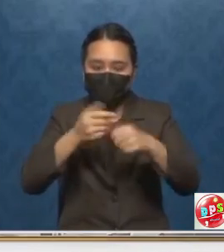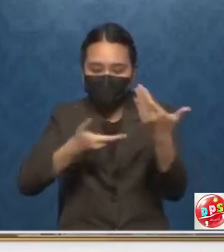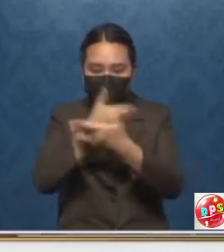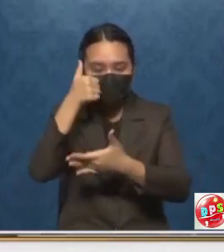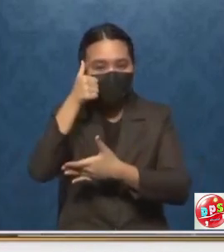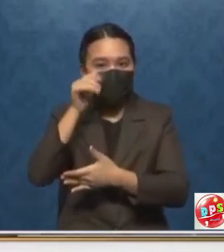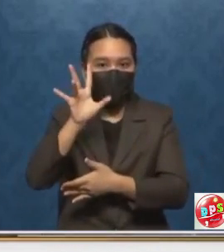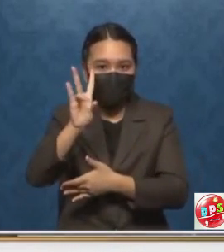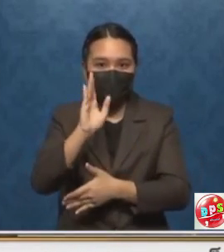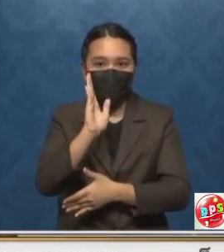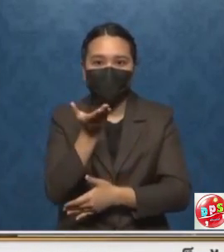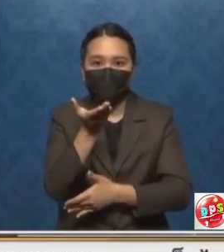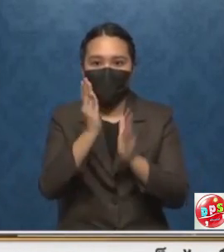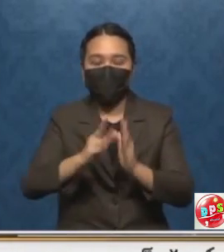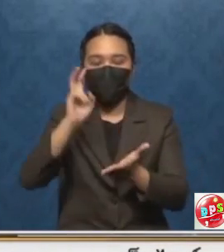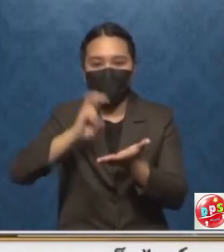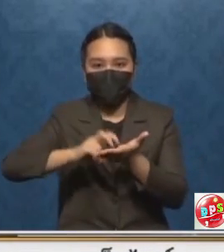ิ 7 วัน ครั22. ขอพรอง ดครั